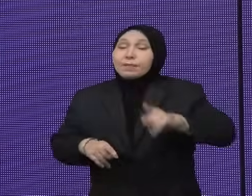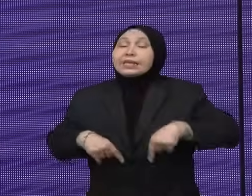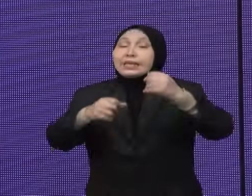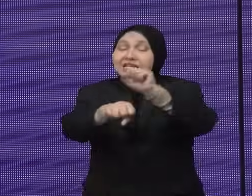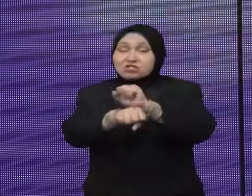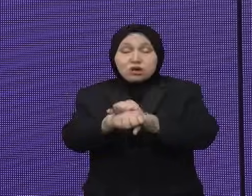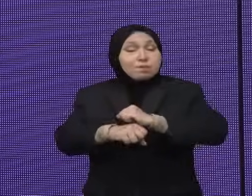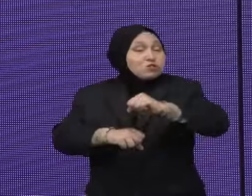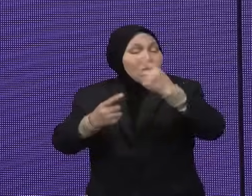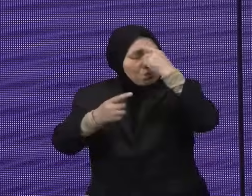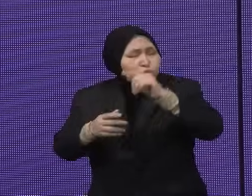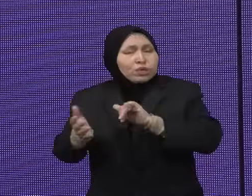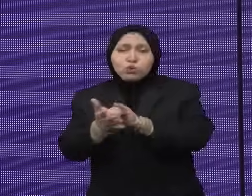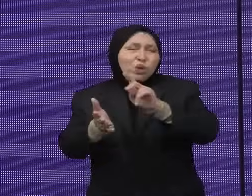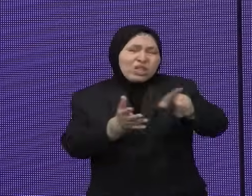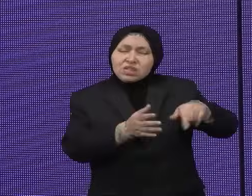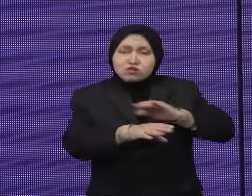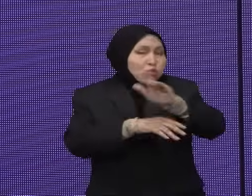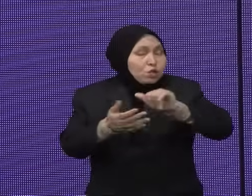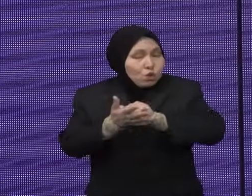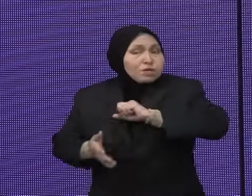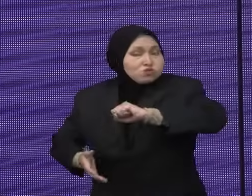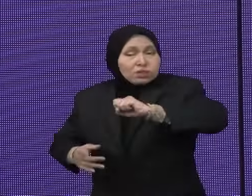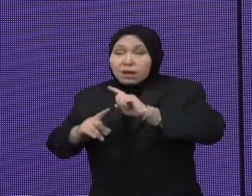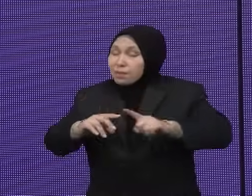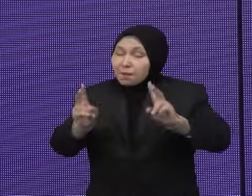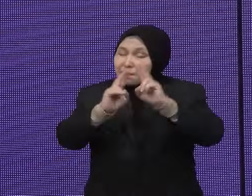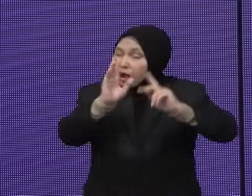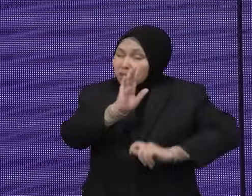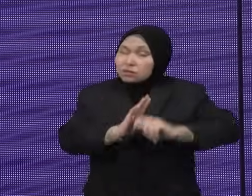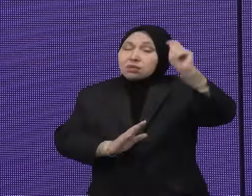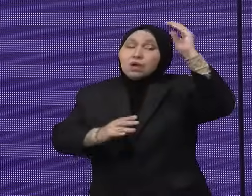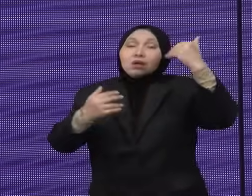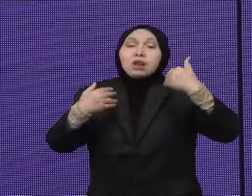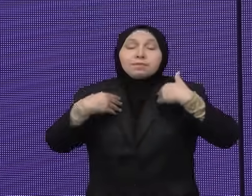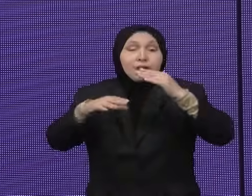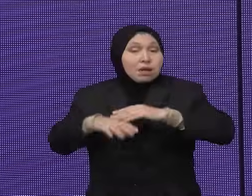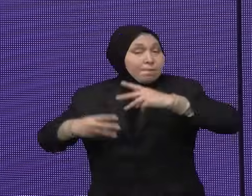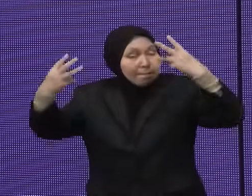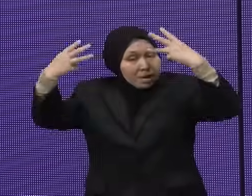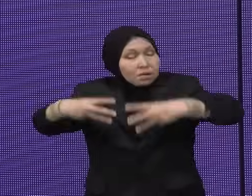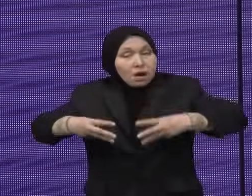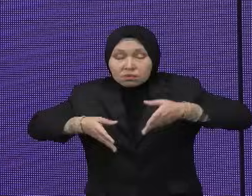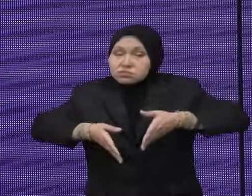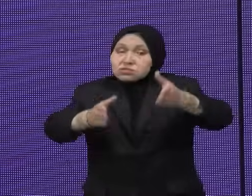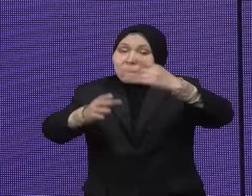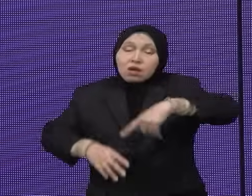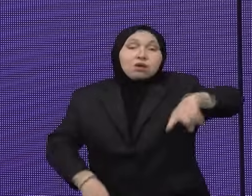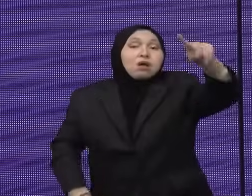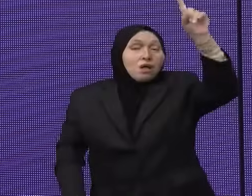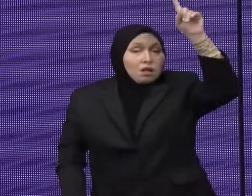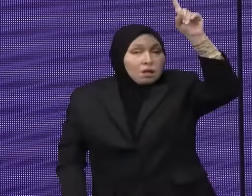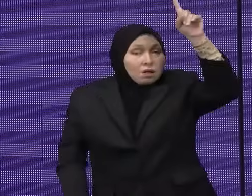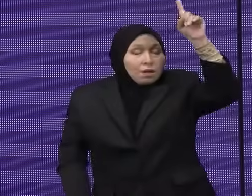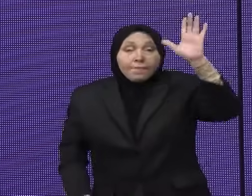berjuang untuk itu, ini. Semuanya itu perlukan perjuangan, tapi puncaknya itu adalah pada perang fi sabi. Fi